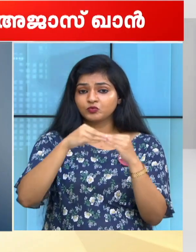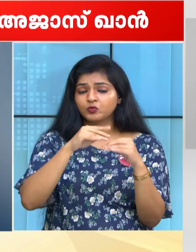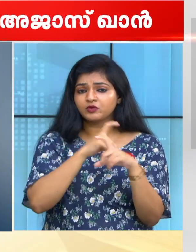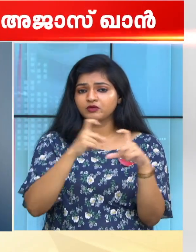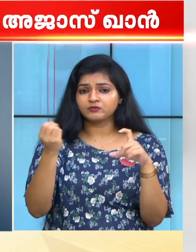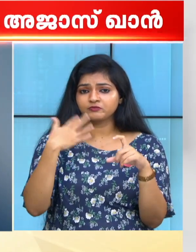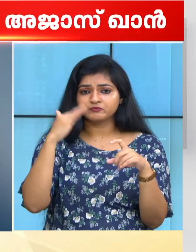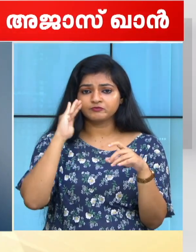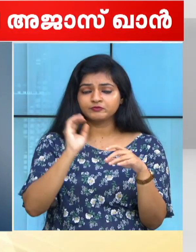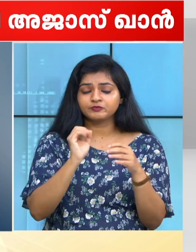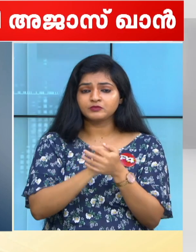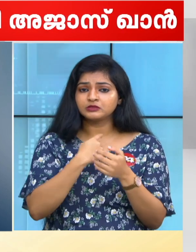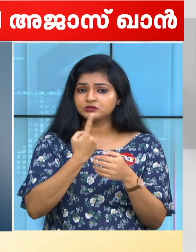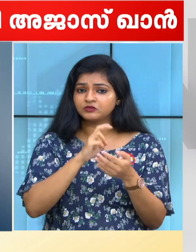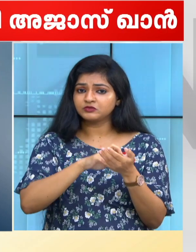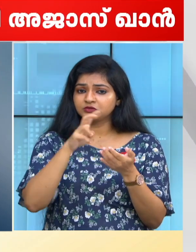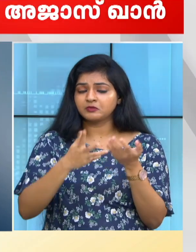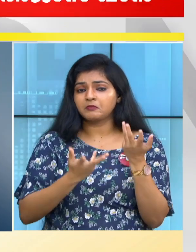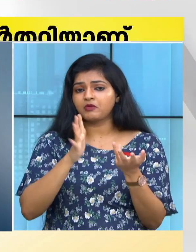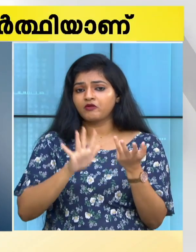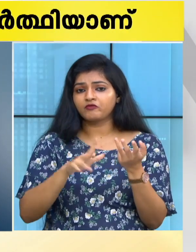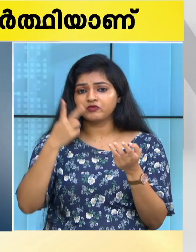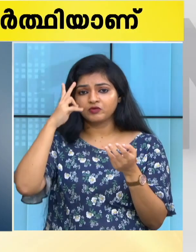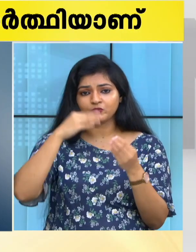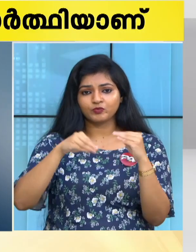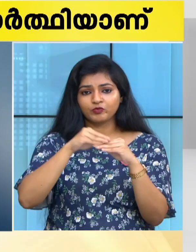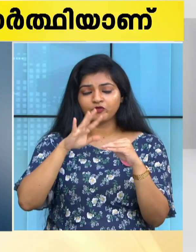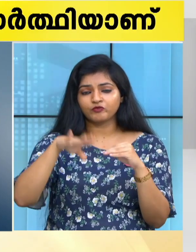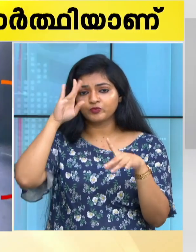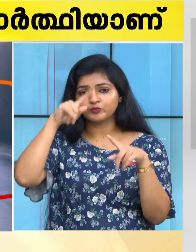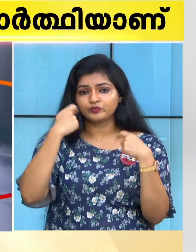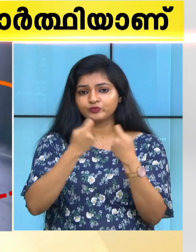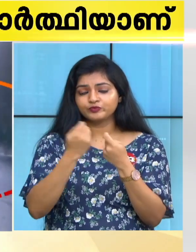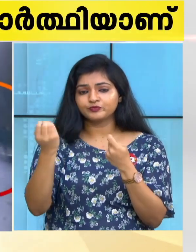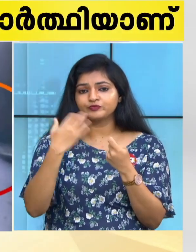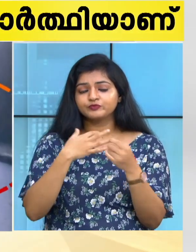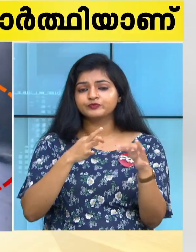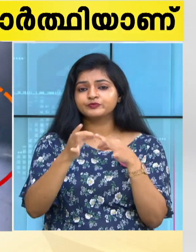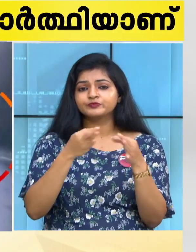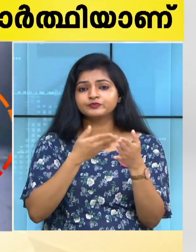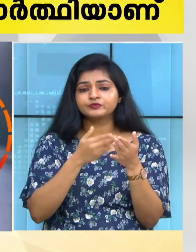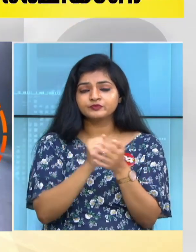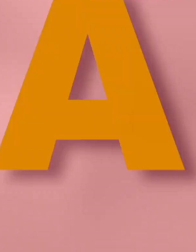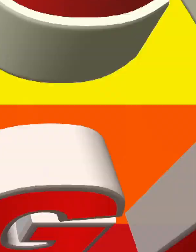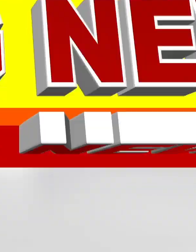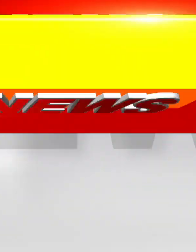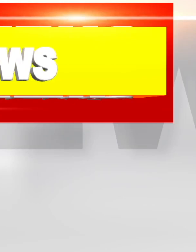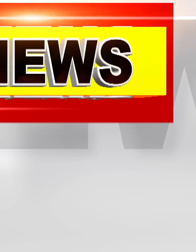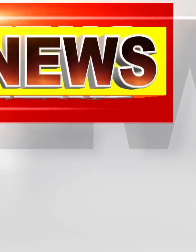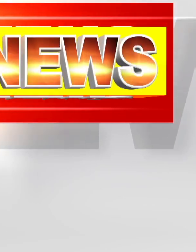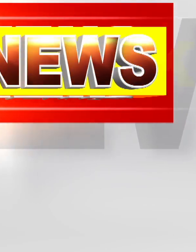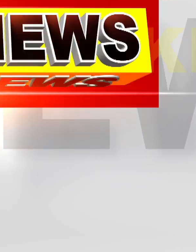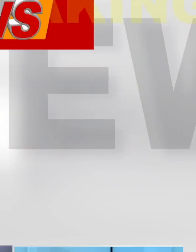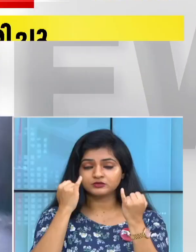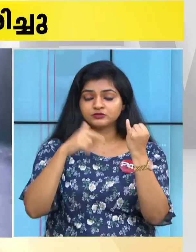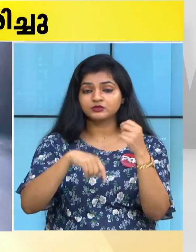വന്നിട്ടില്ല. ആത്മഹത്യയാകാനുള്ള ഒരു സാധ്യതയുണ്ട് എന്നാണ് പോലീസ് പ്രാഥമികമായി നൽകുന്ന വിശദീകരണം. എന്തായാലും വിശദമായിട്ടുള്ള അന്വേഷണം